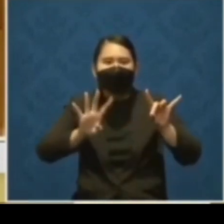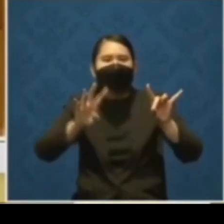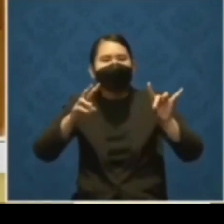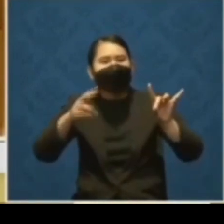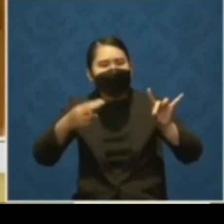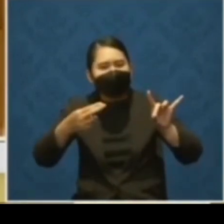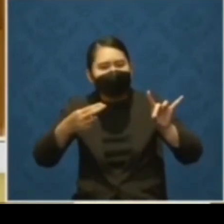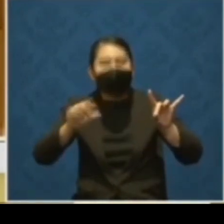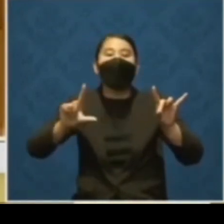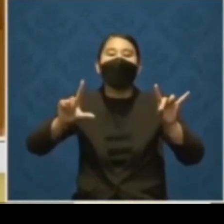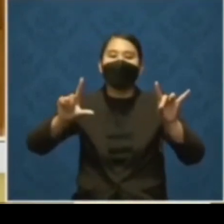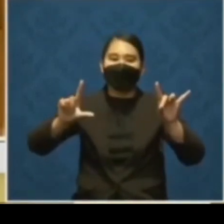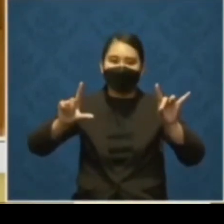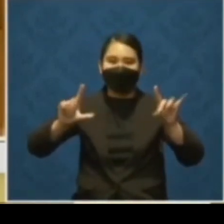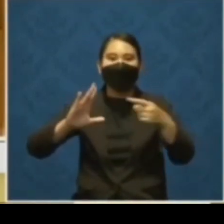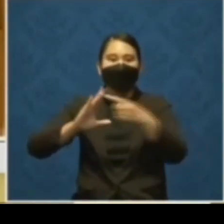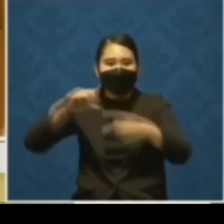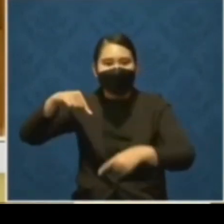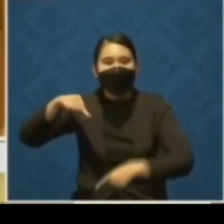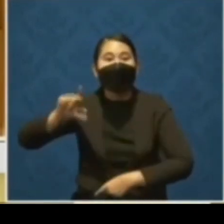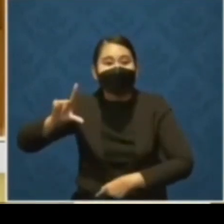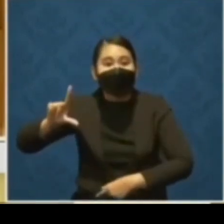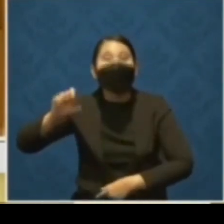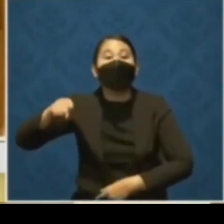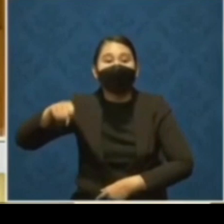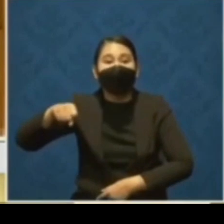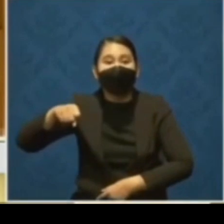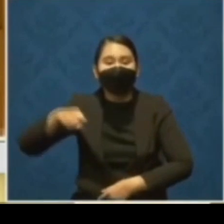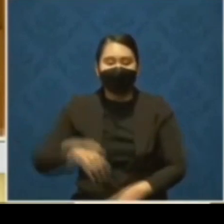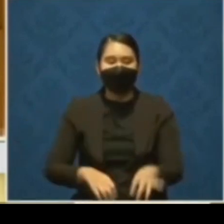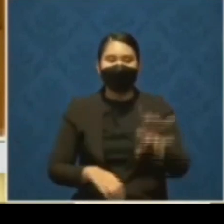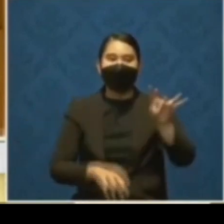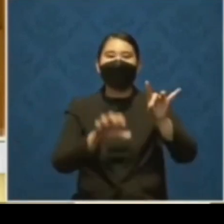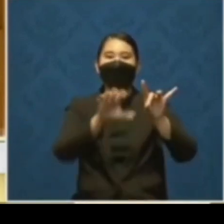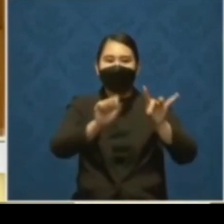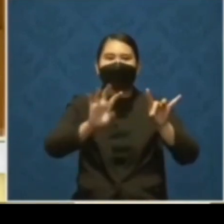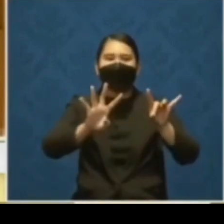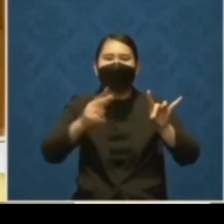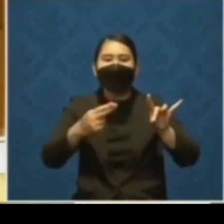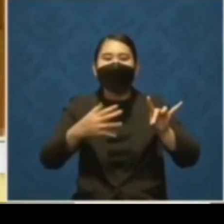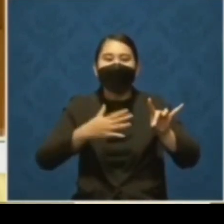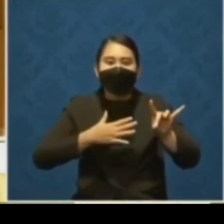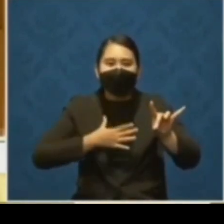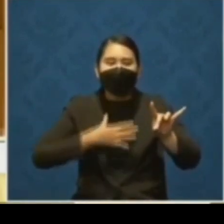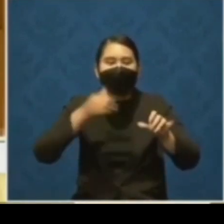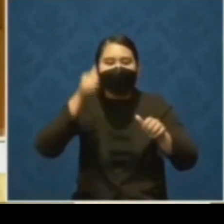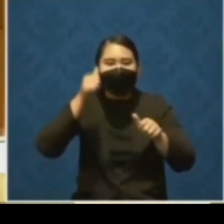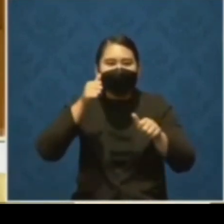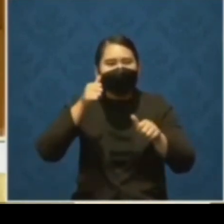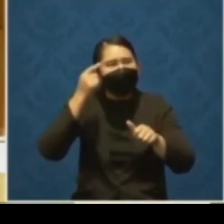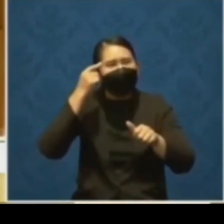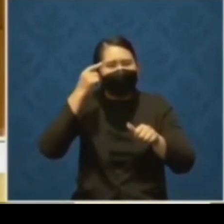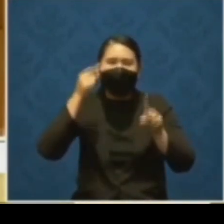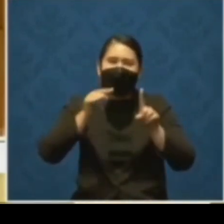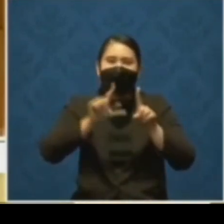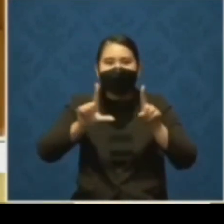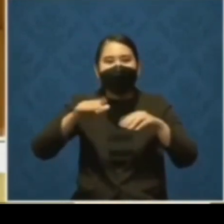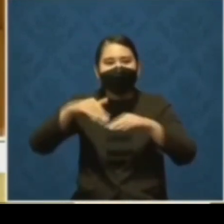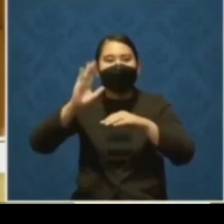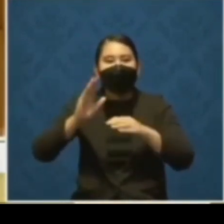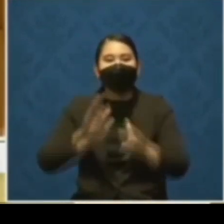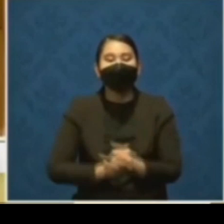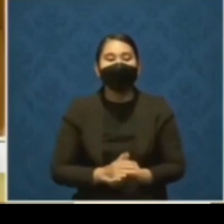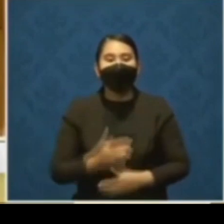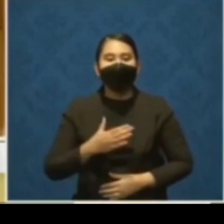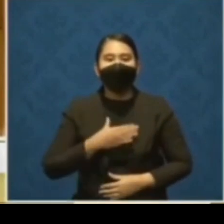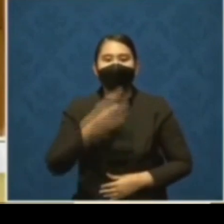ล้านเซลล์ใช่ไหมมัน 840,000 ไงผมจำตัวเลขตรงนั้นมันมีถึงล้านล้านเซลล์อะนะเพราะนั้นผ